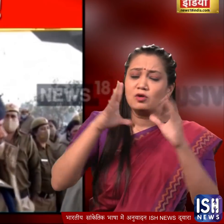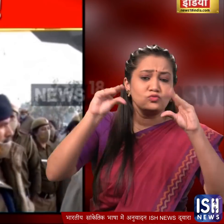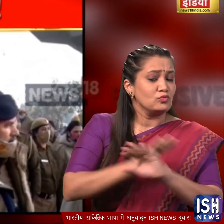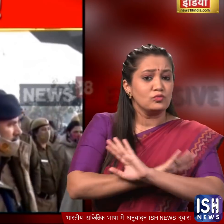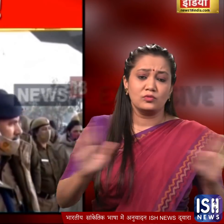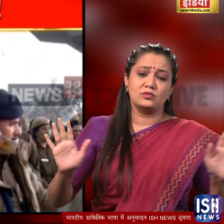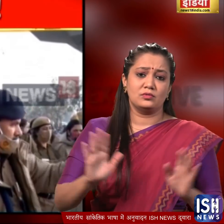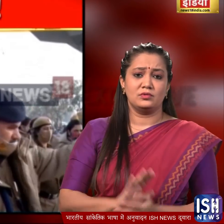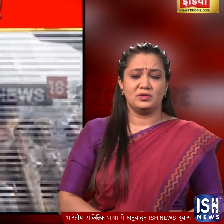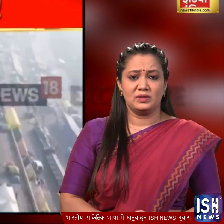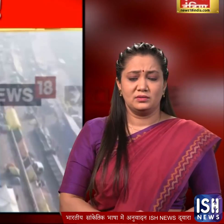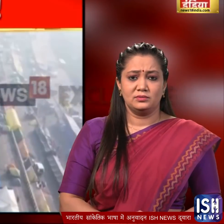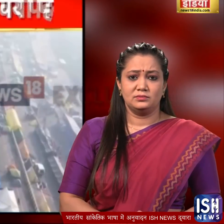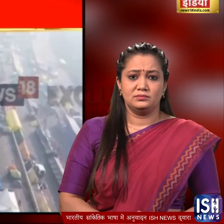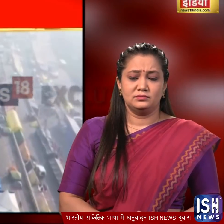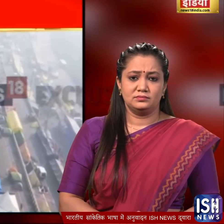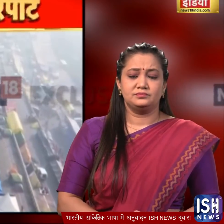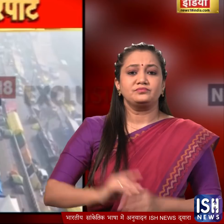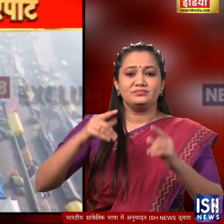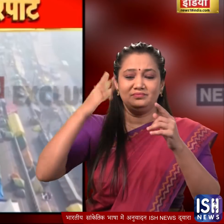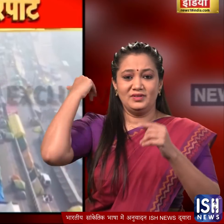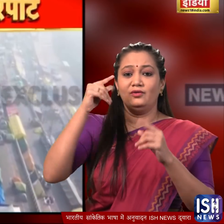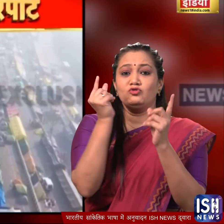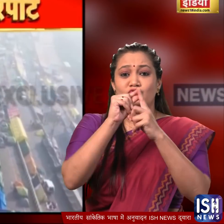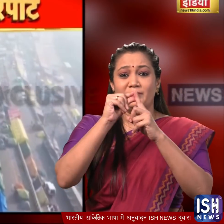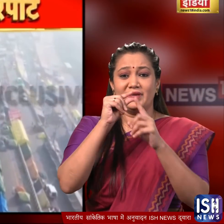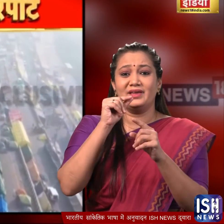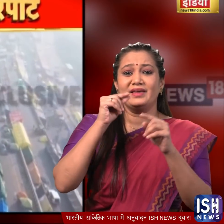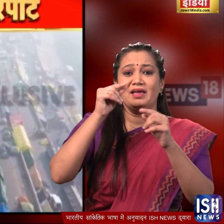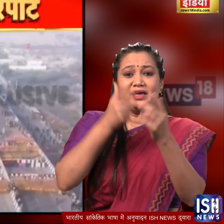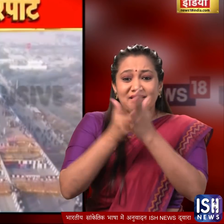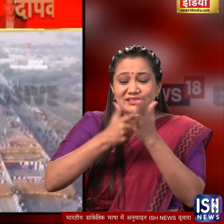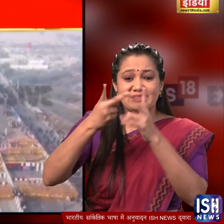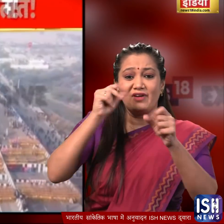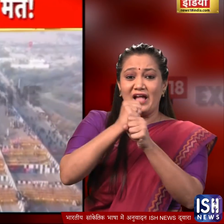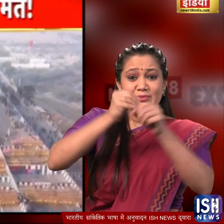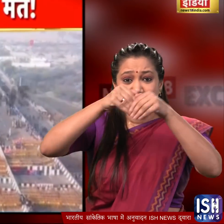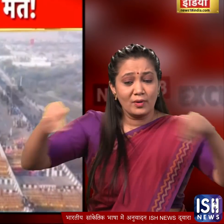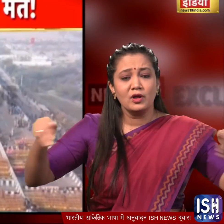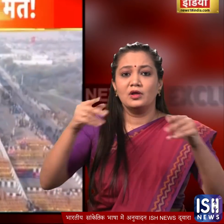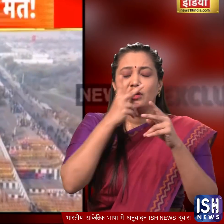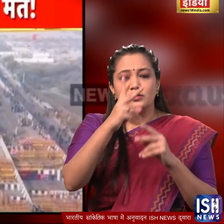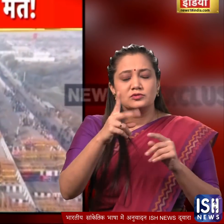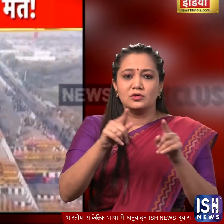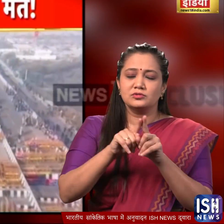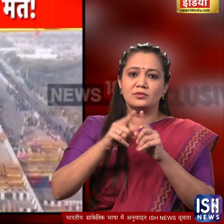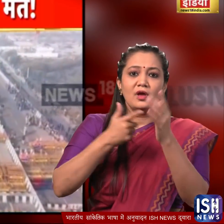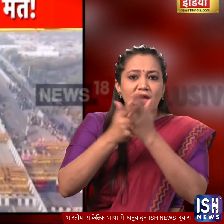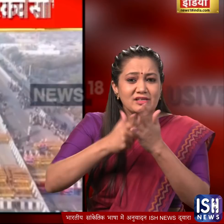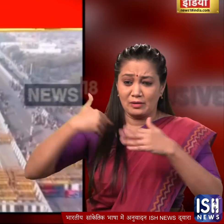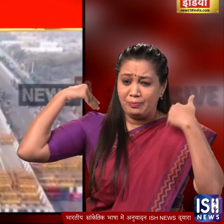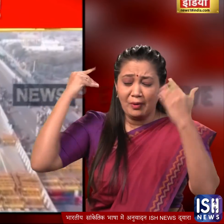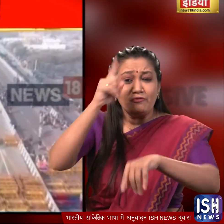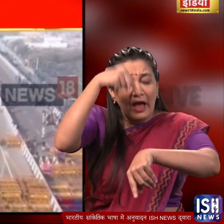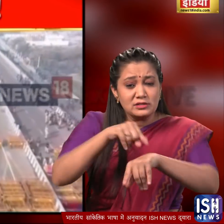एंट्री पॉसिबल ना हो दिल्ली की तरफ। जिस गाजीपुर बॉर्डर पर यूपी के किसान संगठन डटे हैं, वहां जिस तरह का सुरक्षा घेरा बनाया गया वो पूरे किसान